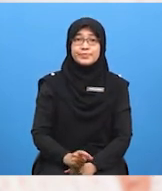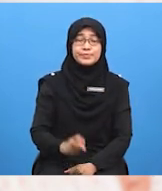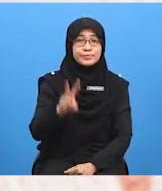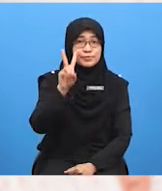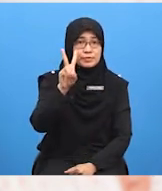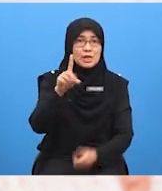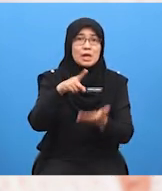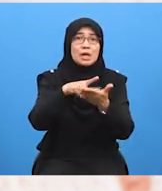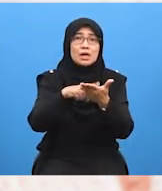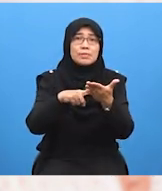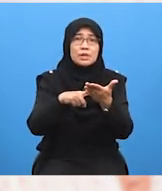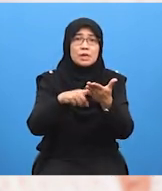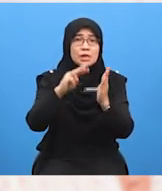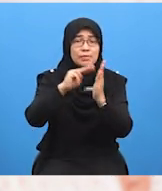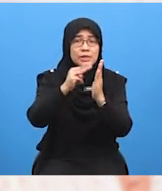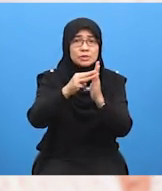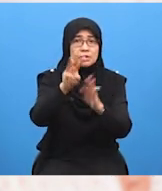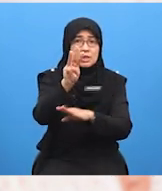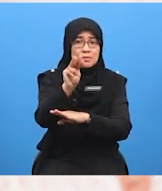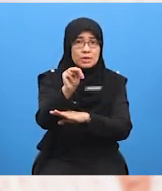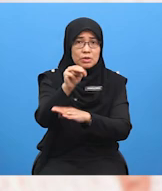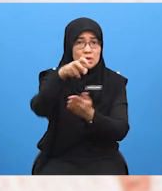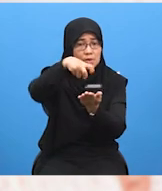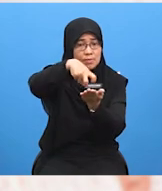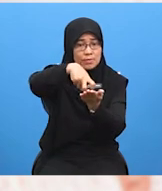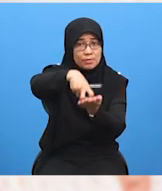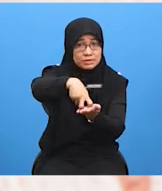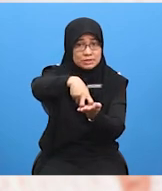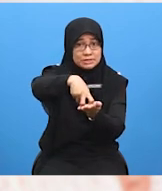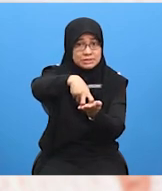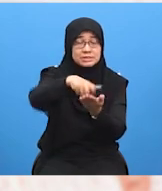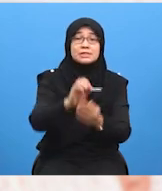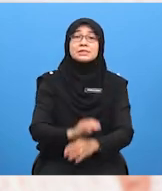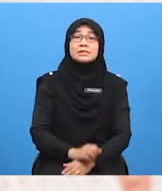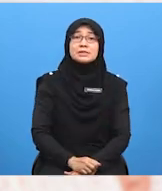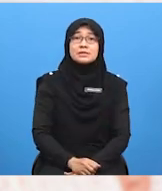Soalan kedua, apakah maksud mikro pemproses?